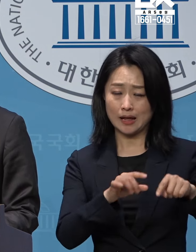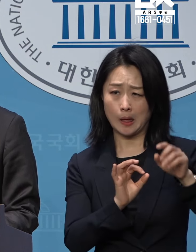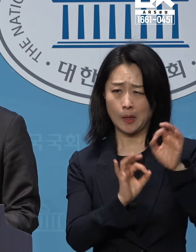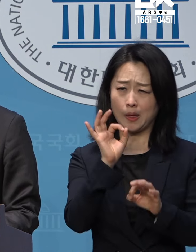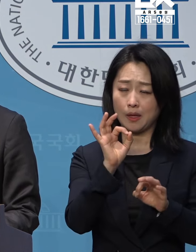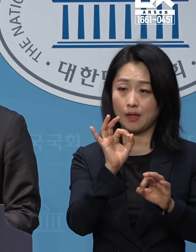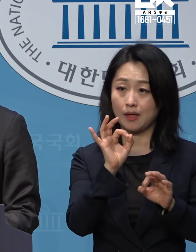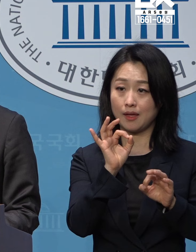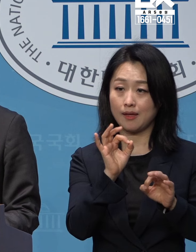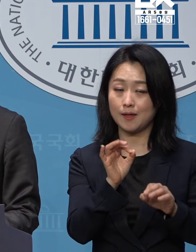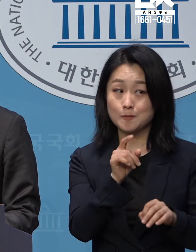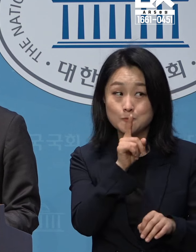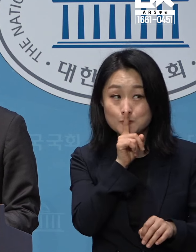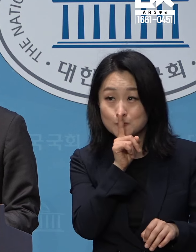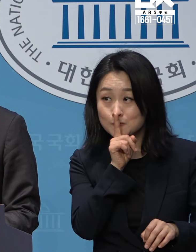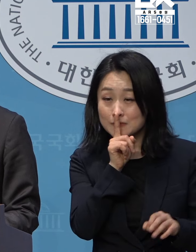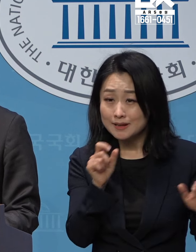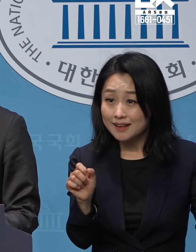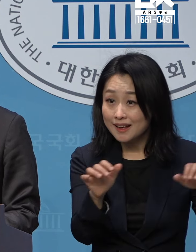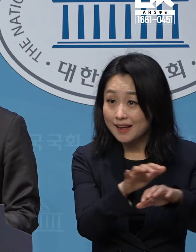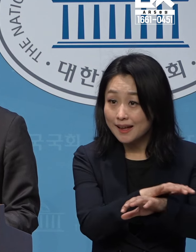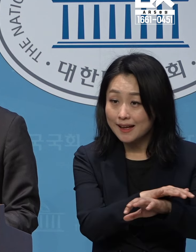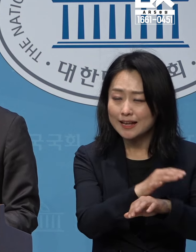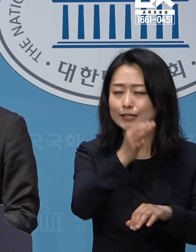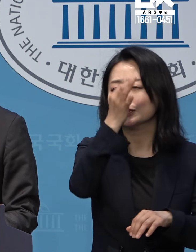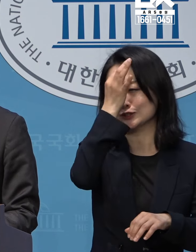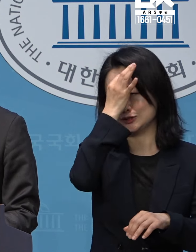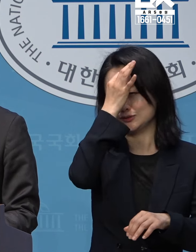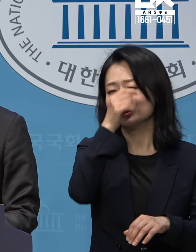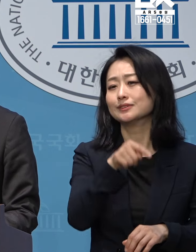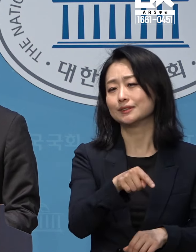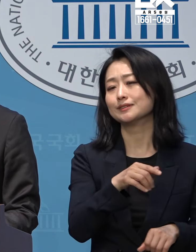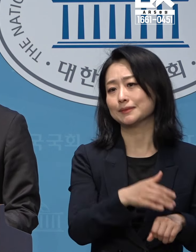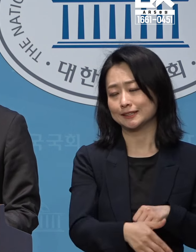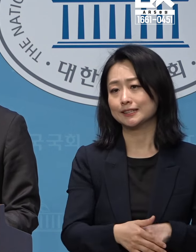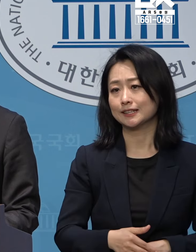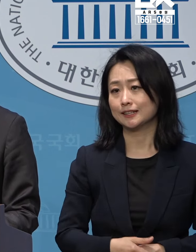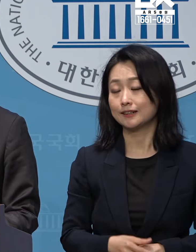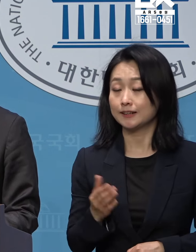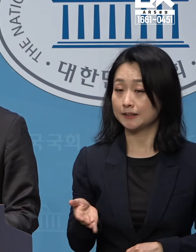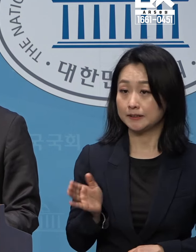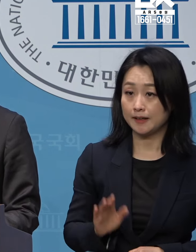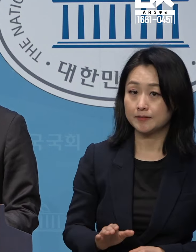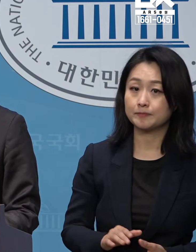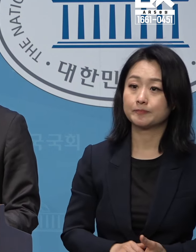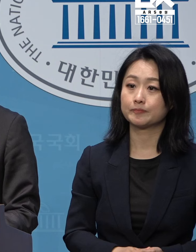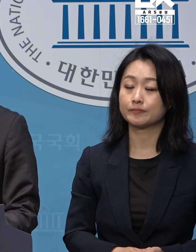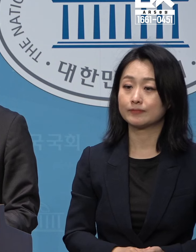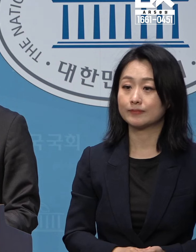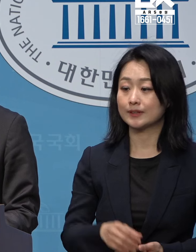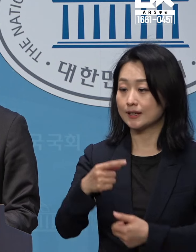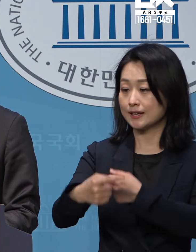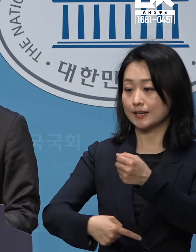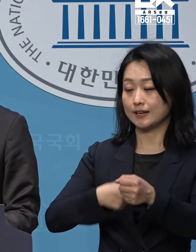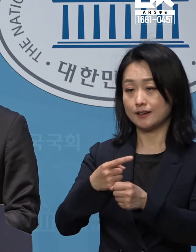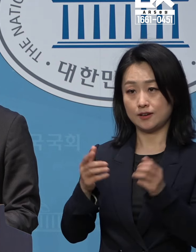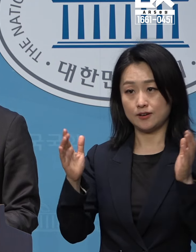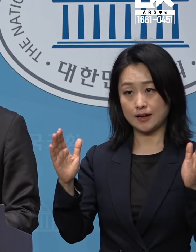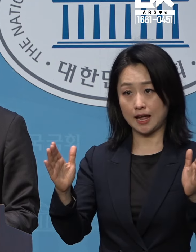가리려는 국면 전환용 기소입니다. 그러나 지난 1년